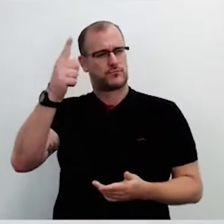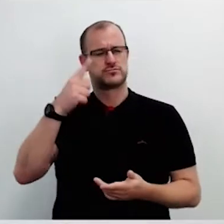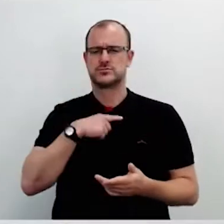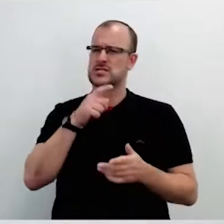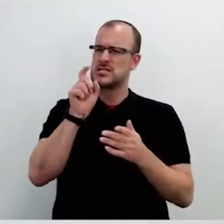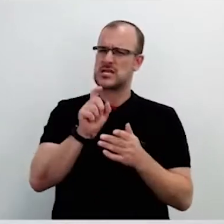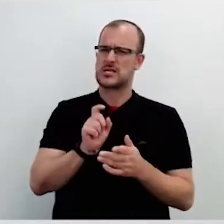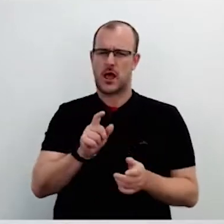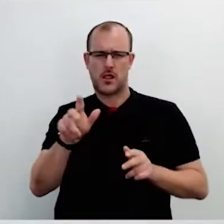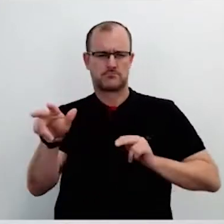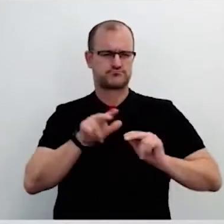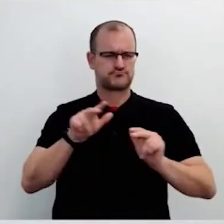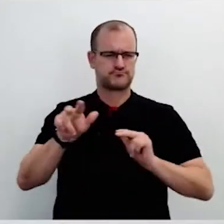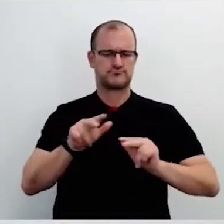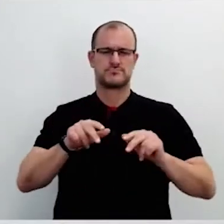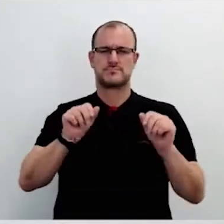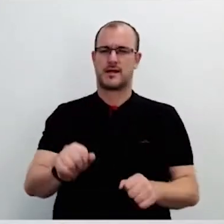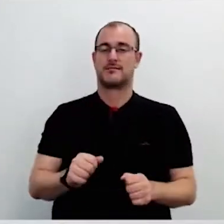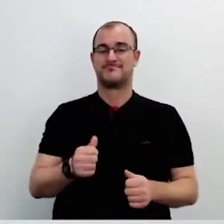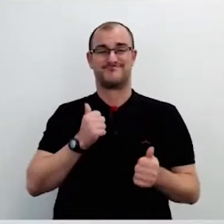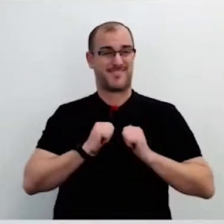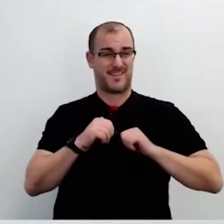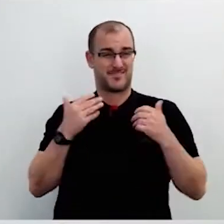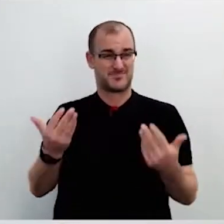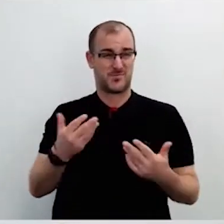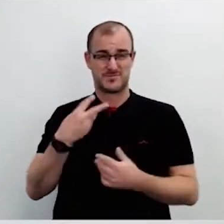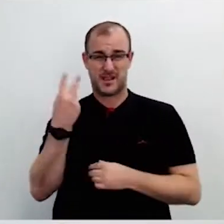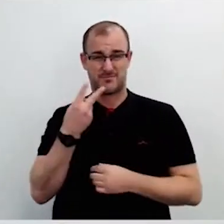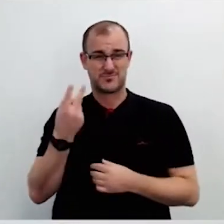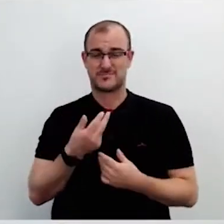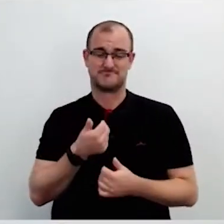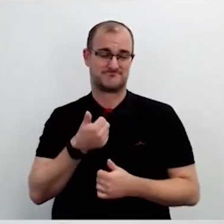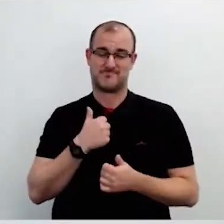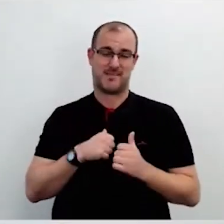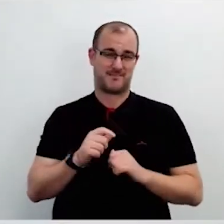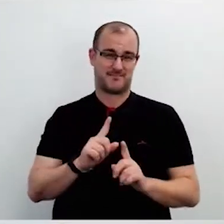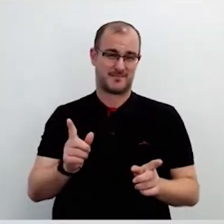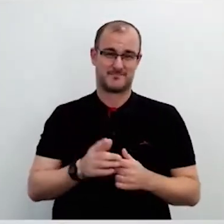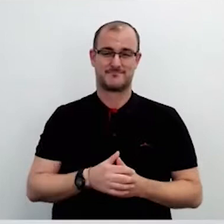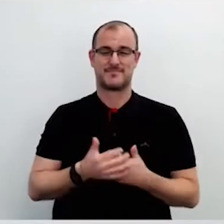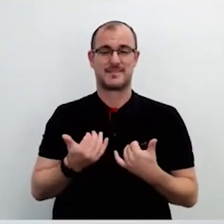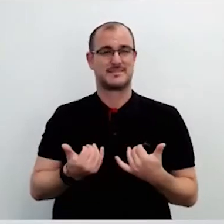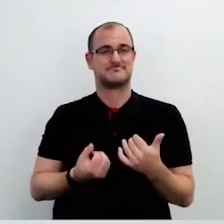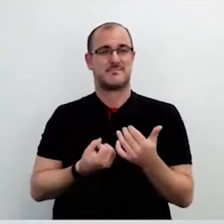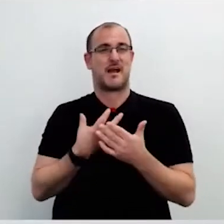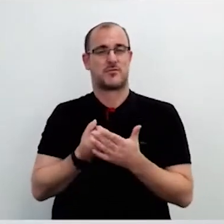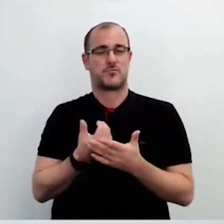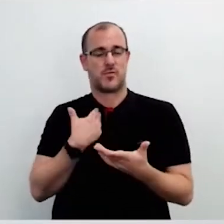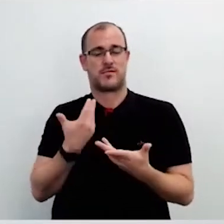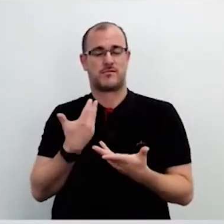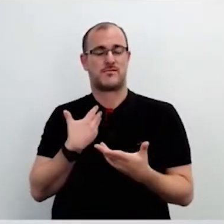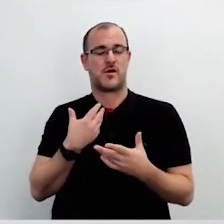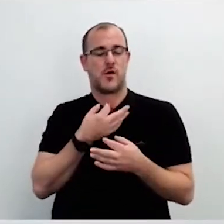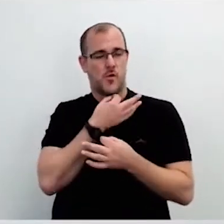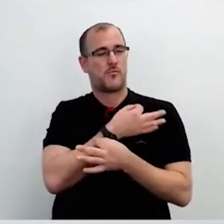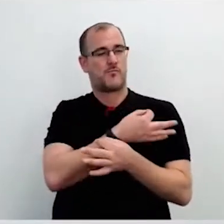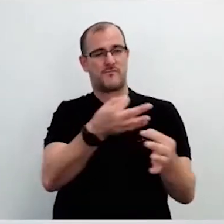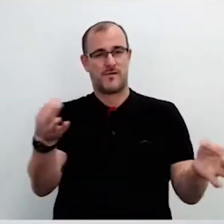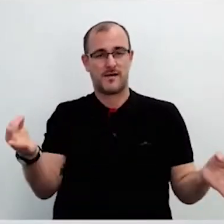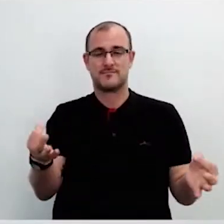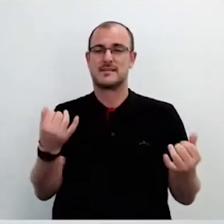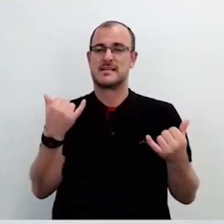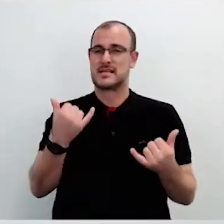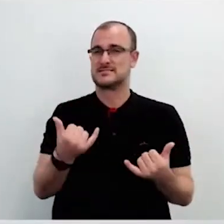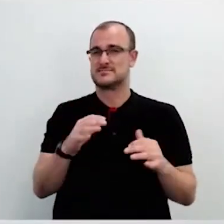bewegen. Das ist nämlich leider noch keine Selbstverständlichkeit. Laut unserer aktuellen repräsentativen Umfrage